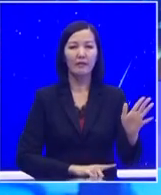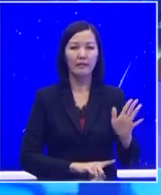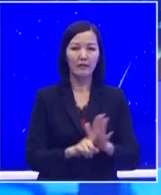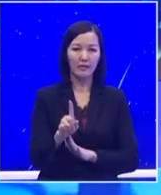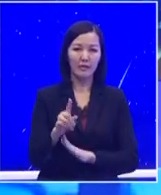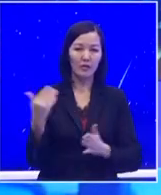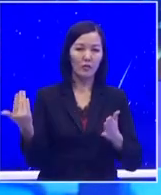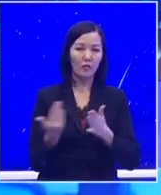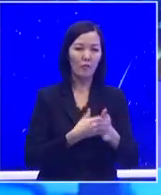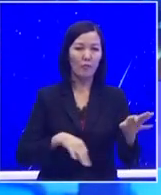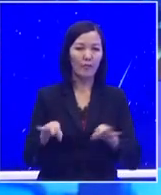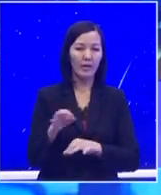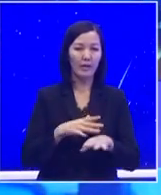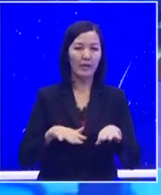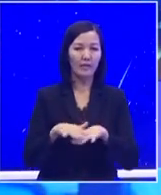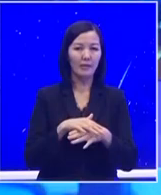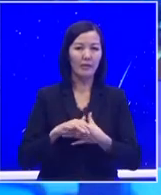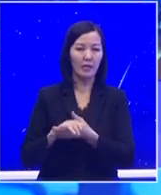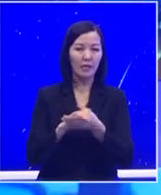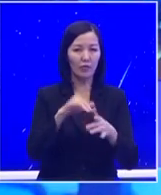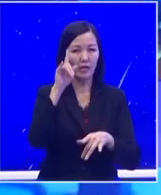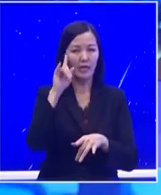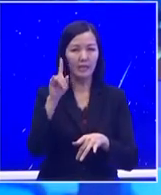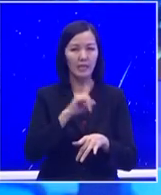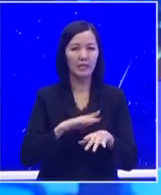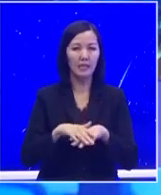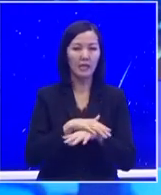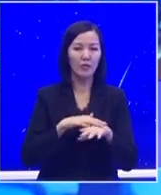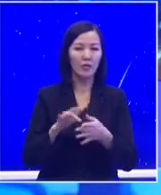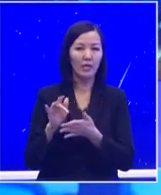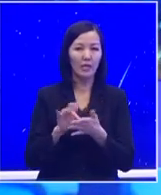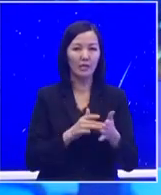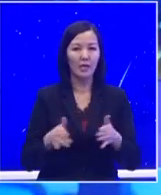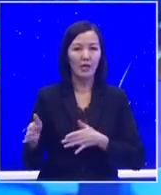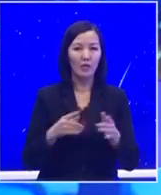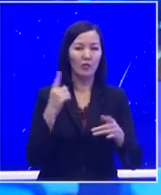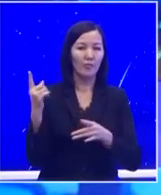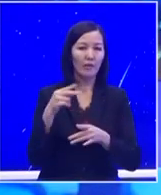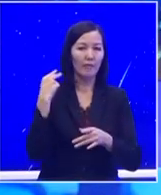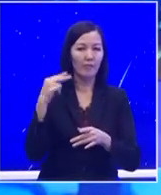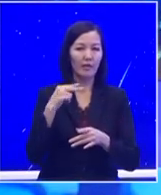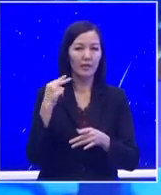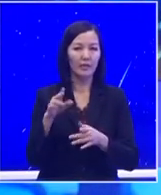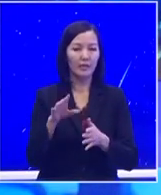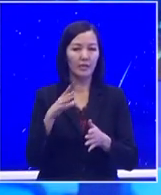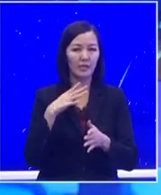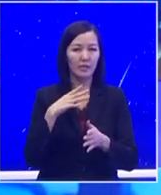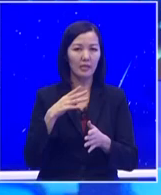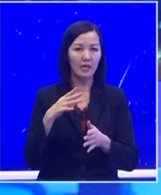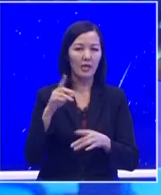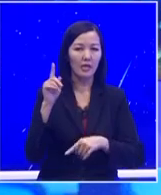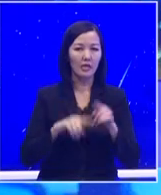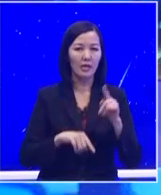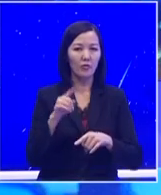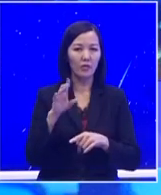Дан старт новому проекту Ассамблеи народа Казахстана – народная экспедиция «Дорогой первого президента». Он состоялся на родине